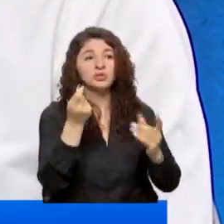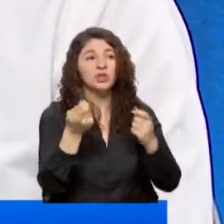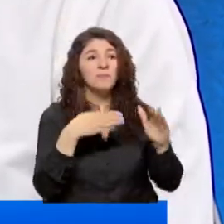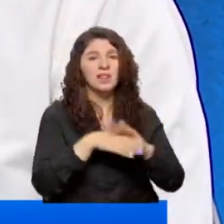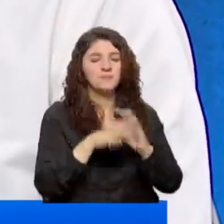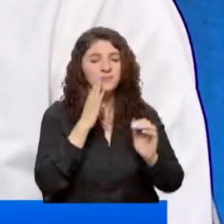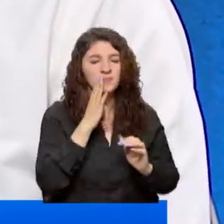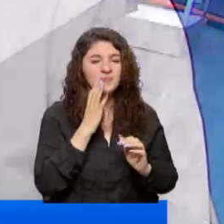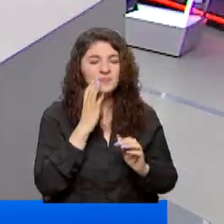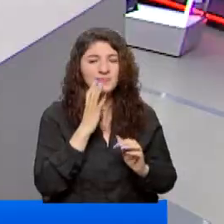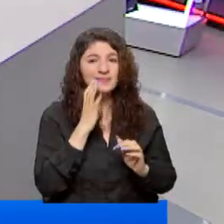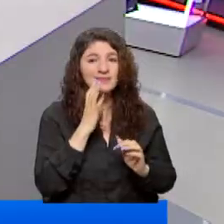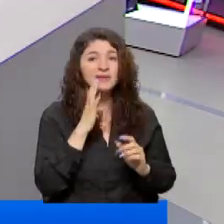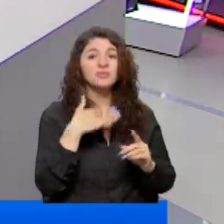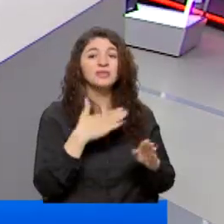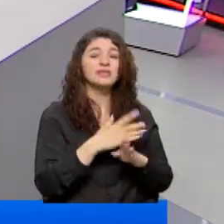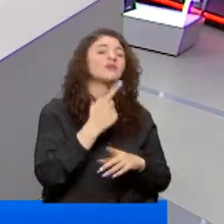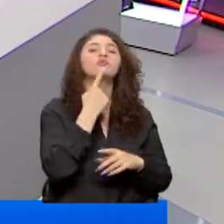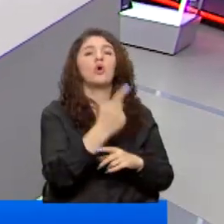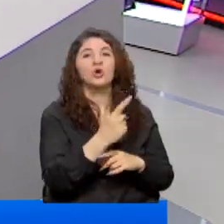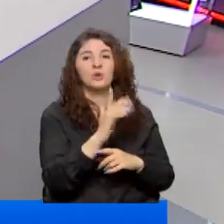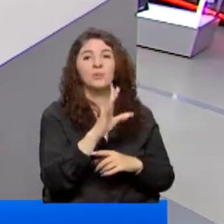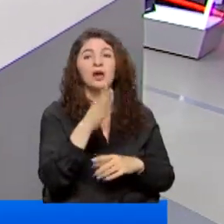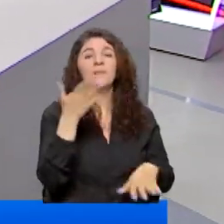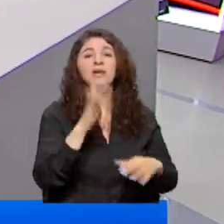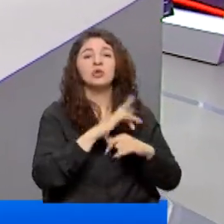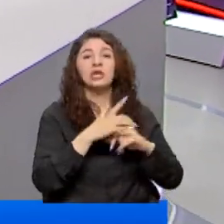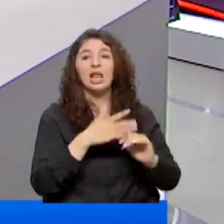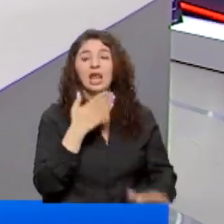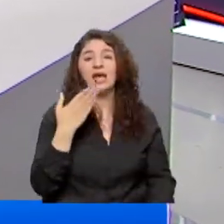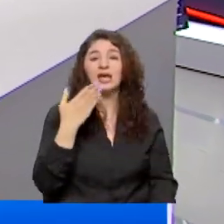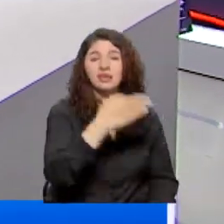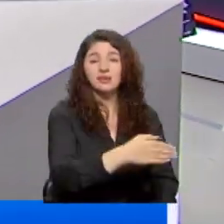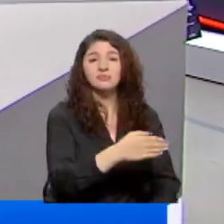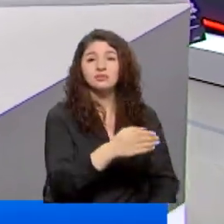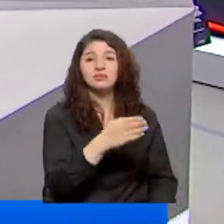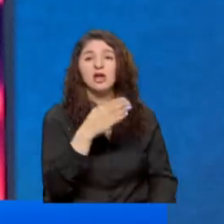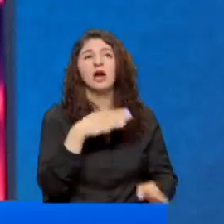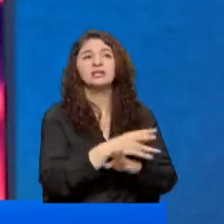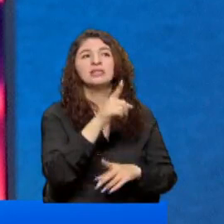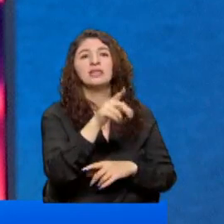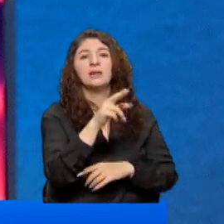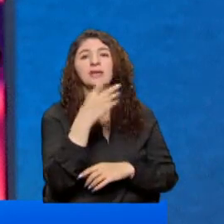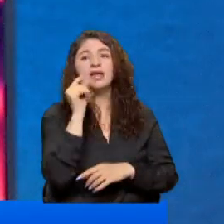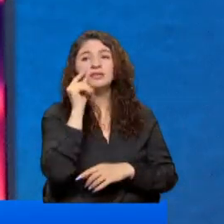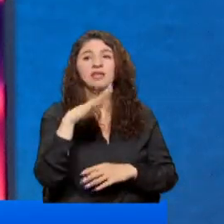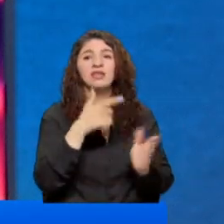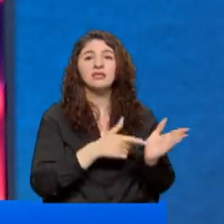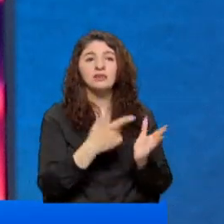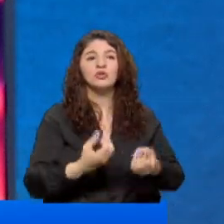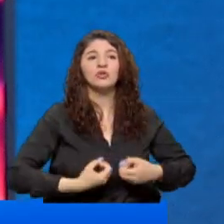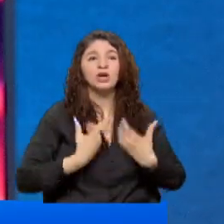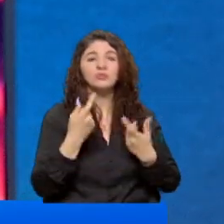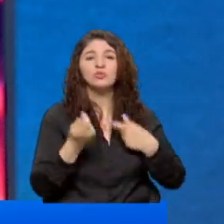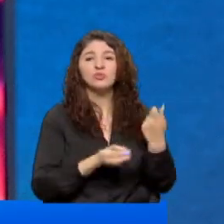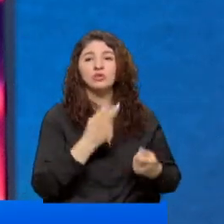işlere girmişler bu niye söylüyorum başka ülkelere gittiğimiz zaman hasta sizin gibi insanların tarımla